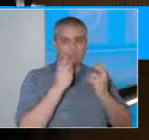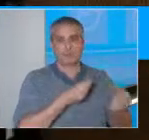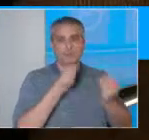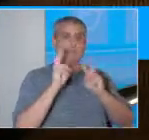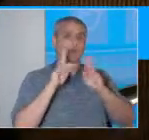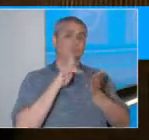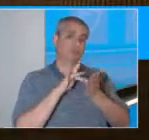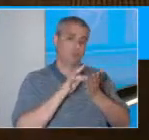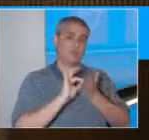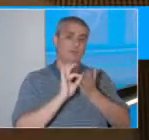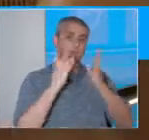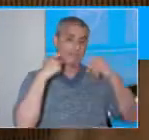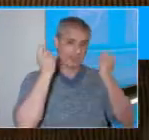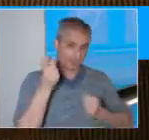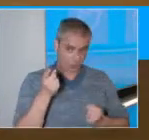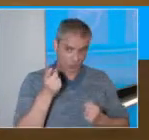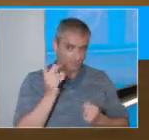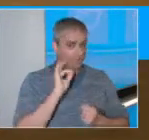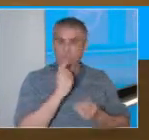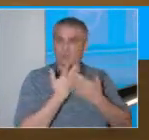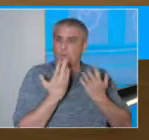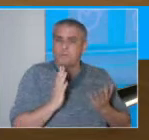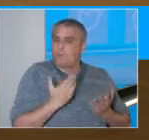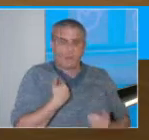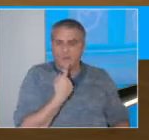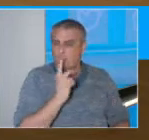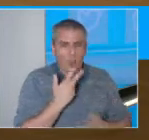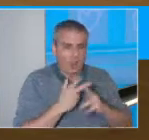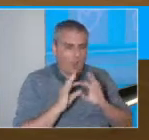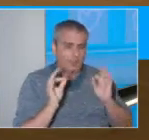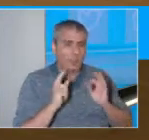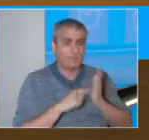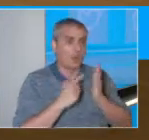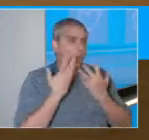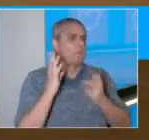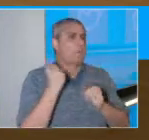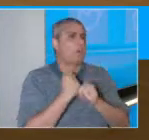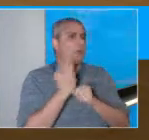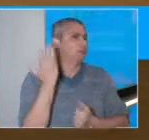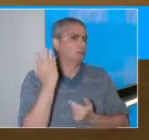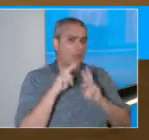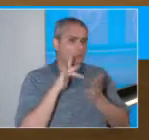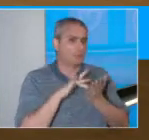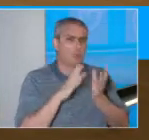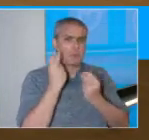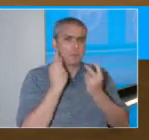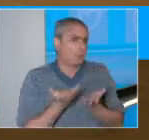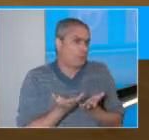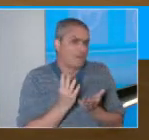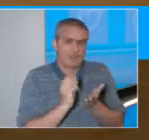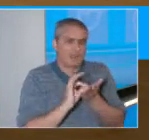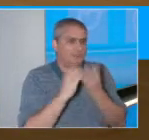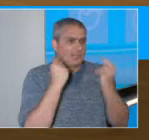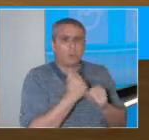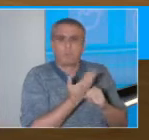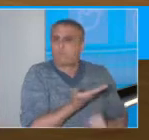לרשויות המקומיות ולמשרד החינוך. עדיין לא ברור, ולמה אני אומר שזה התחלה? מכיוון שלא ברור מה יעשו ברשויות המקומיות ומה יעשו במשרד